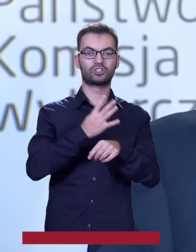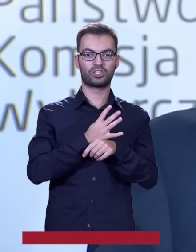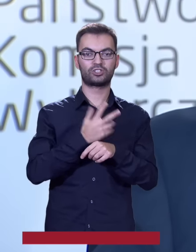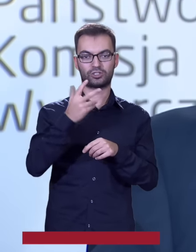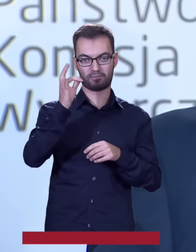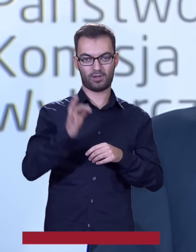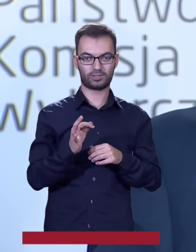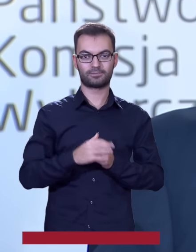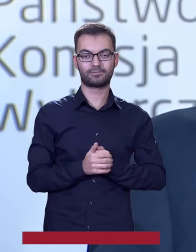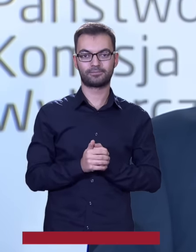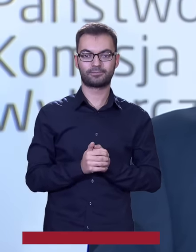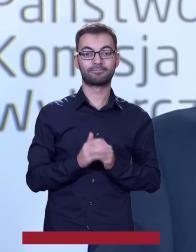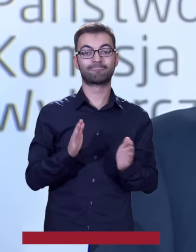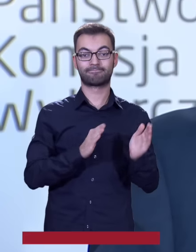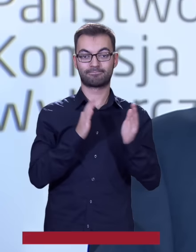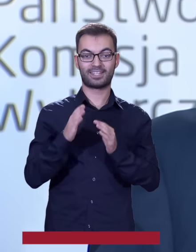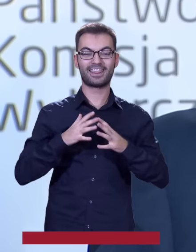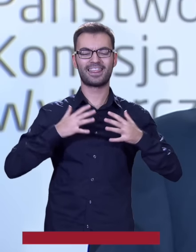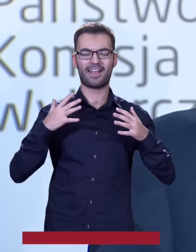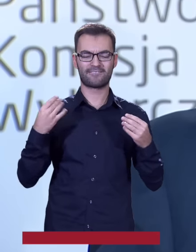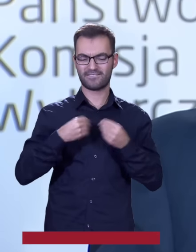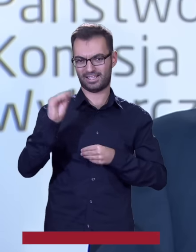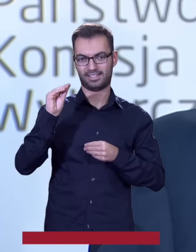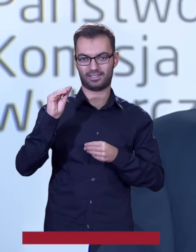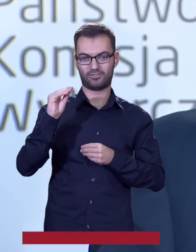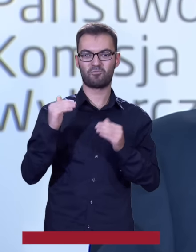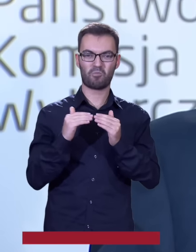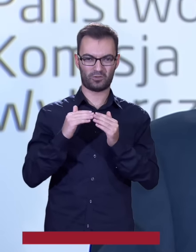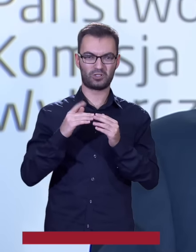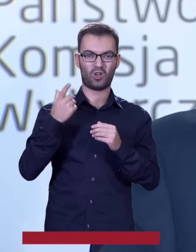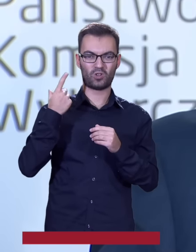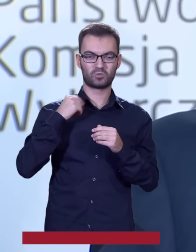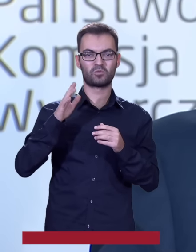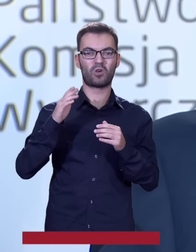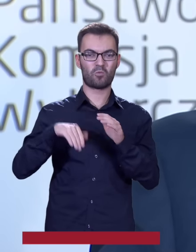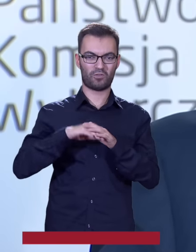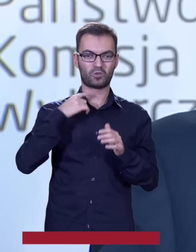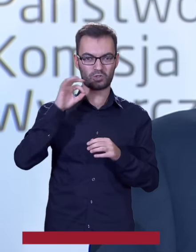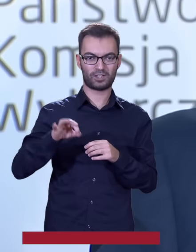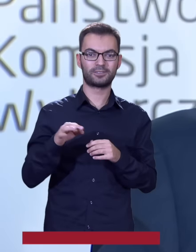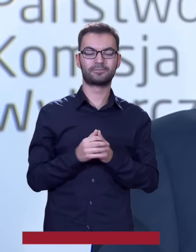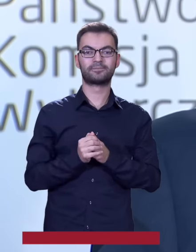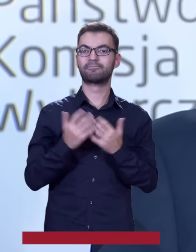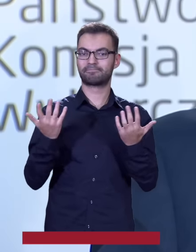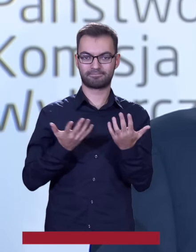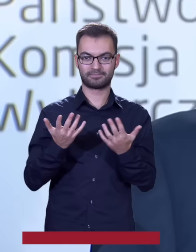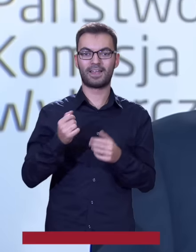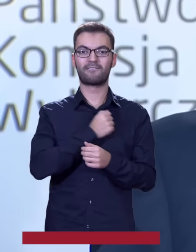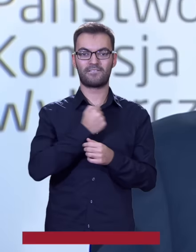38,43%. Z kolei najwięcej w stosunku do liczby uprawnionych wyborców wzięło udział w głosowaniu w